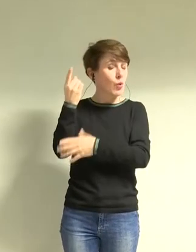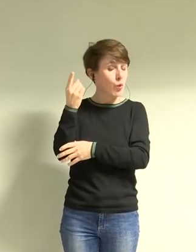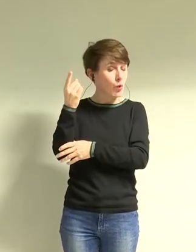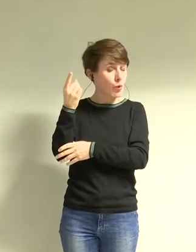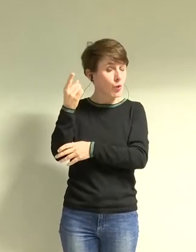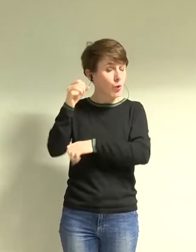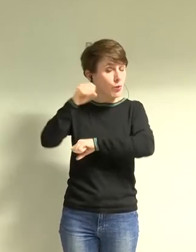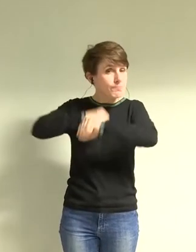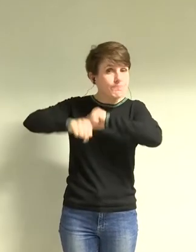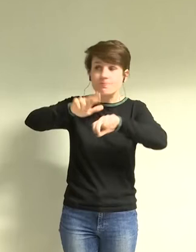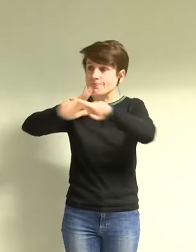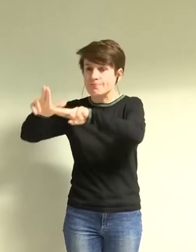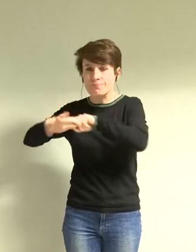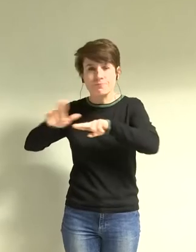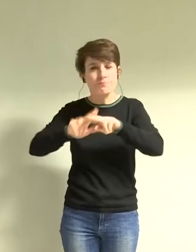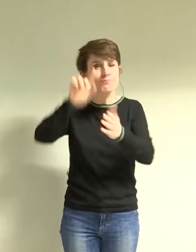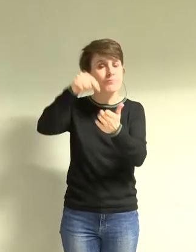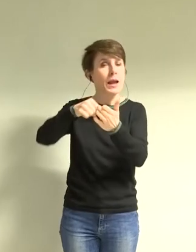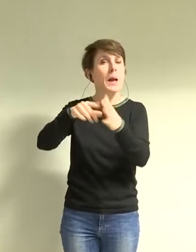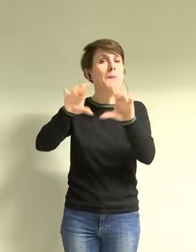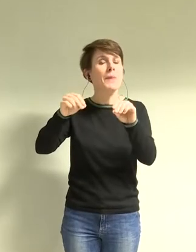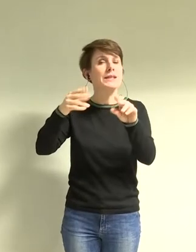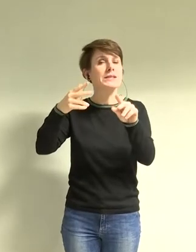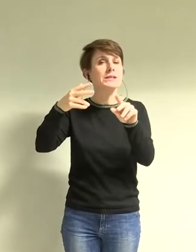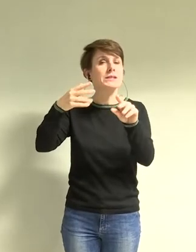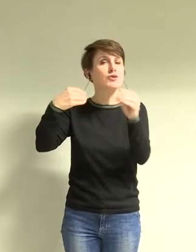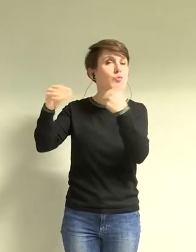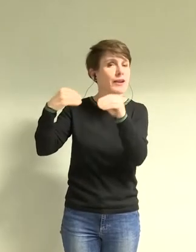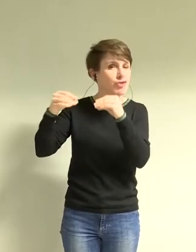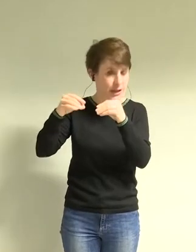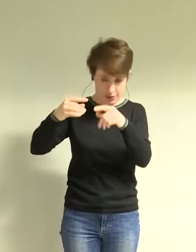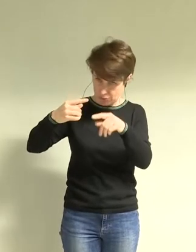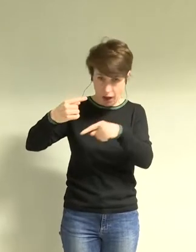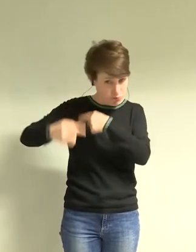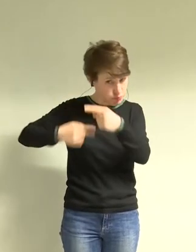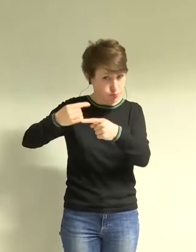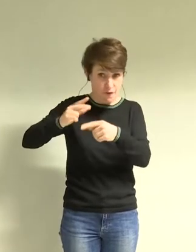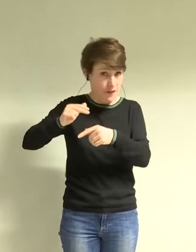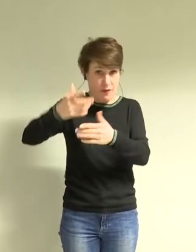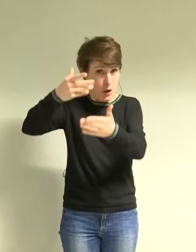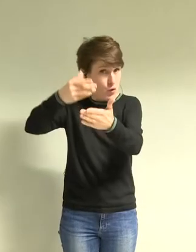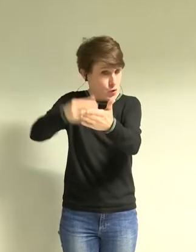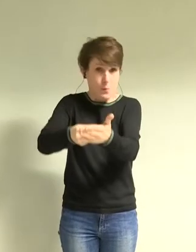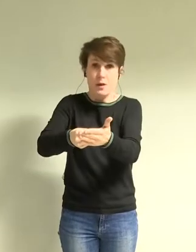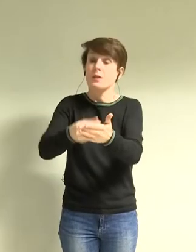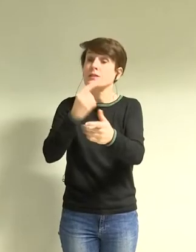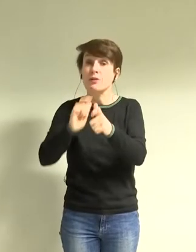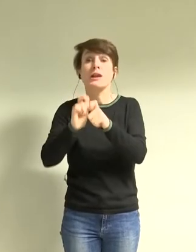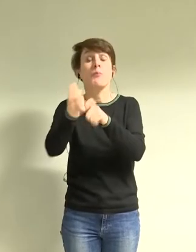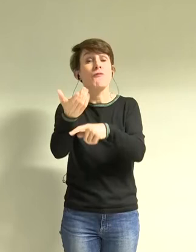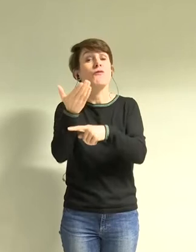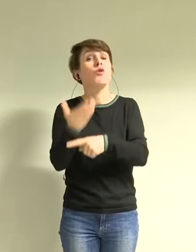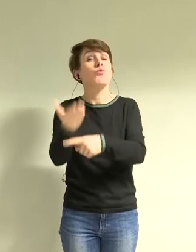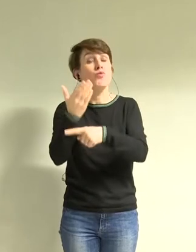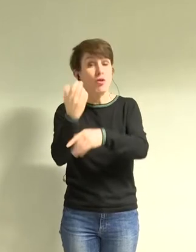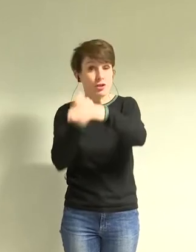place du marché sont sont prévus et se termineront pour ce qu'il y ait deux de la boulangerie pour l'année